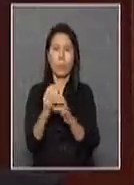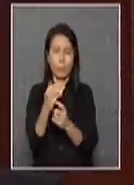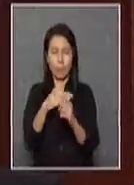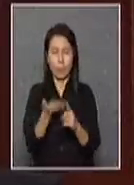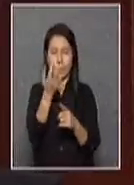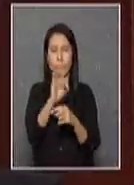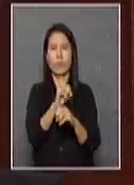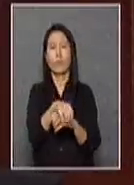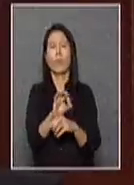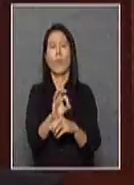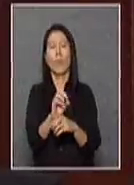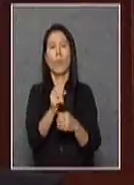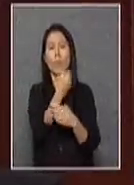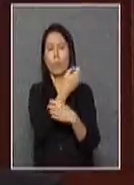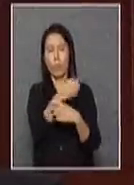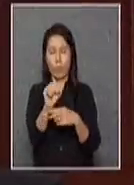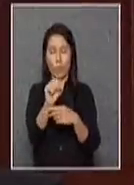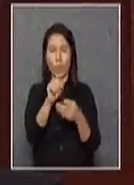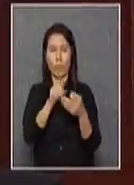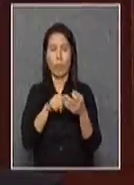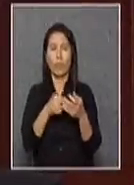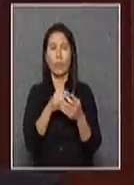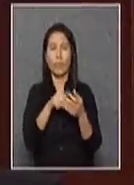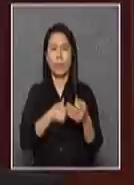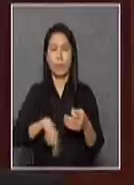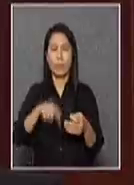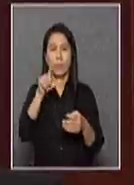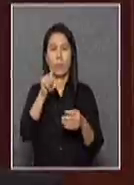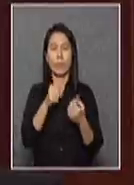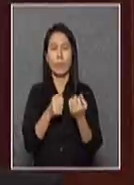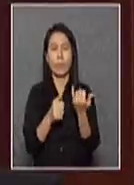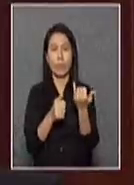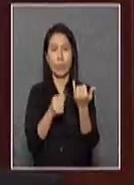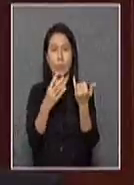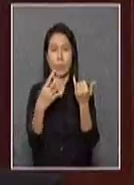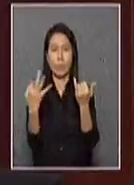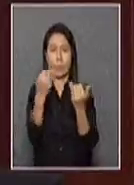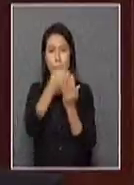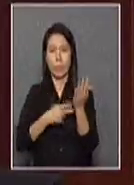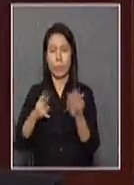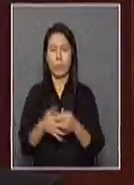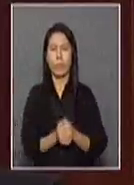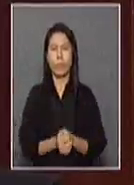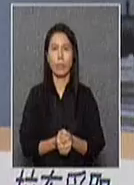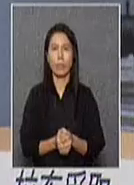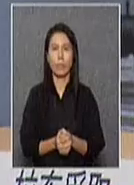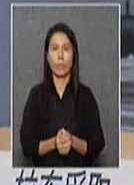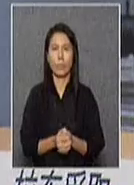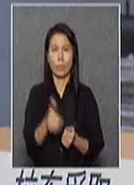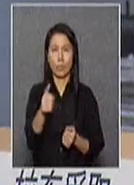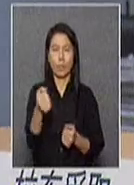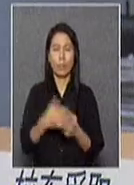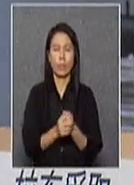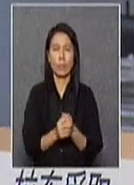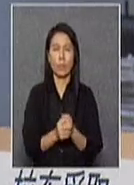贊成，我宣布修正案被否決。梁國雄議員，請你動議第六百四十三項修正案。 多謝主席，